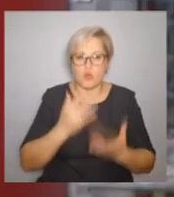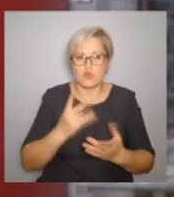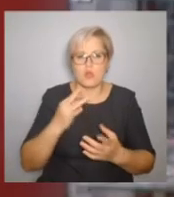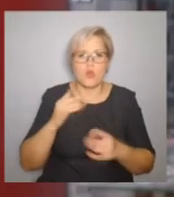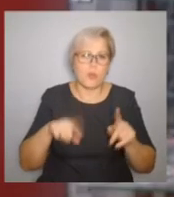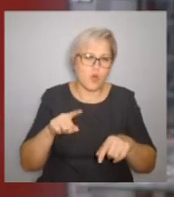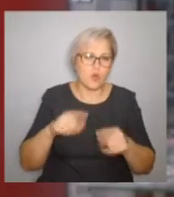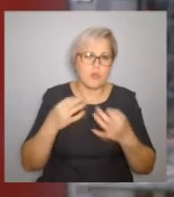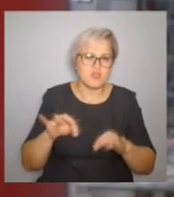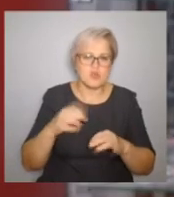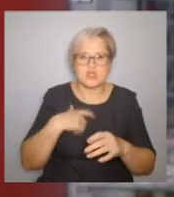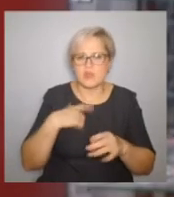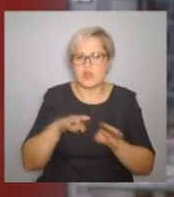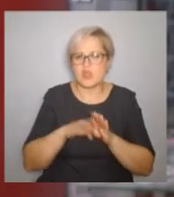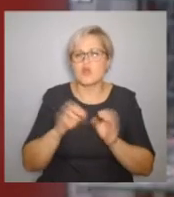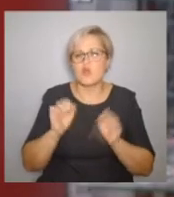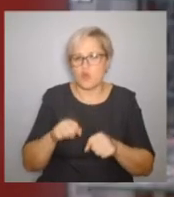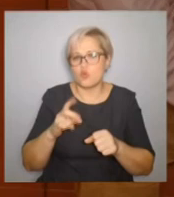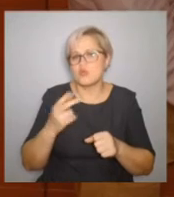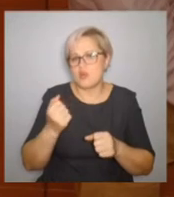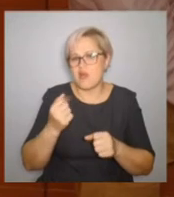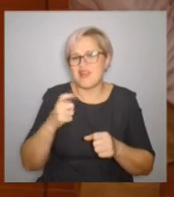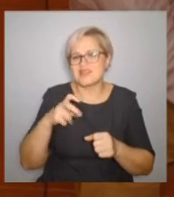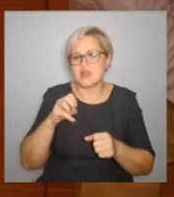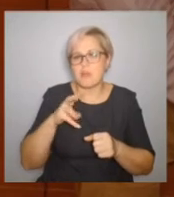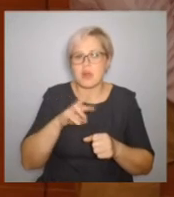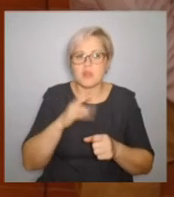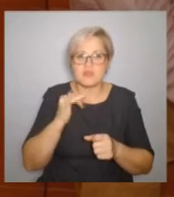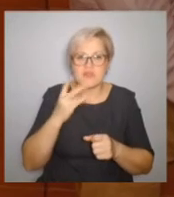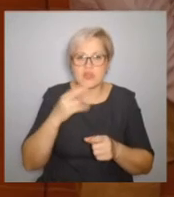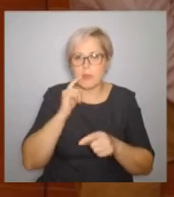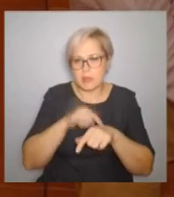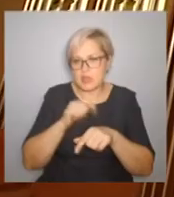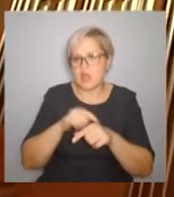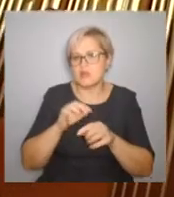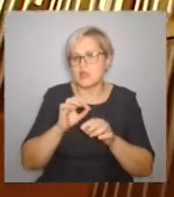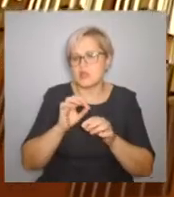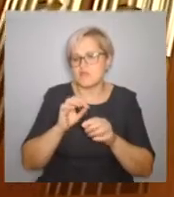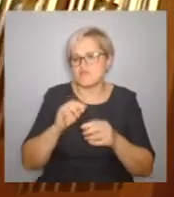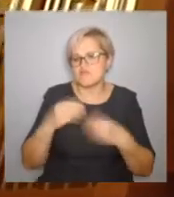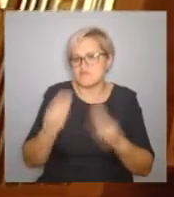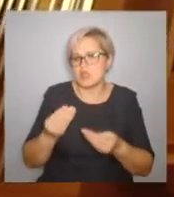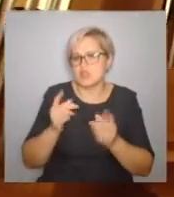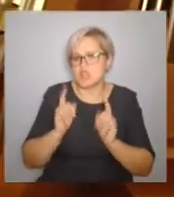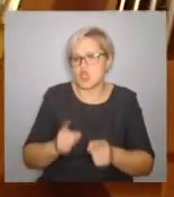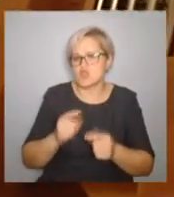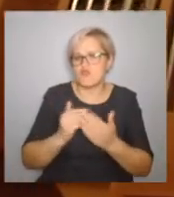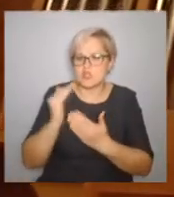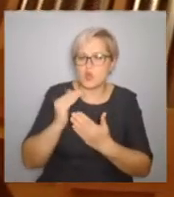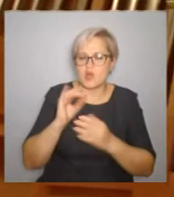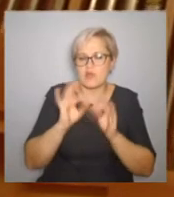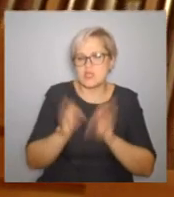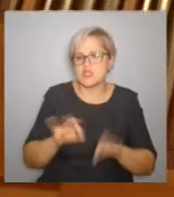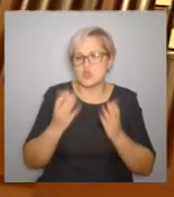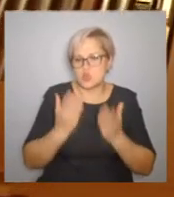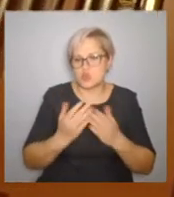мастер может это даже купить для того, чтобы работать. Но порой позволить себе все-таки могут, да и экземпляры бивни попадаются достойные